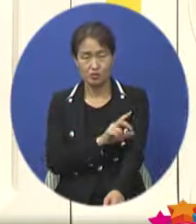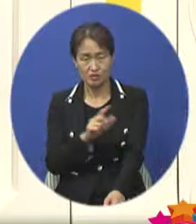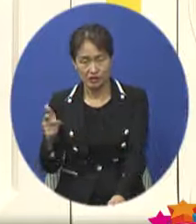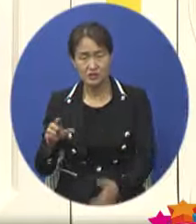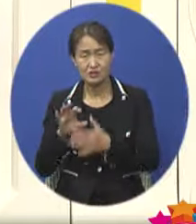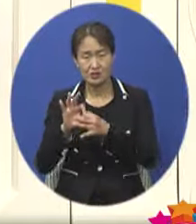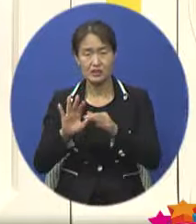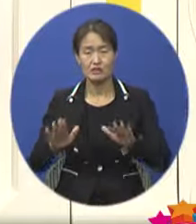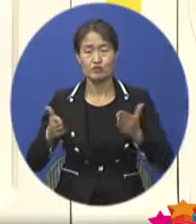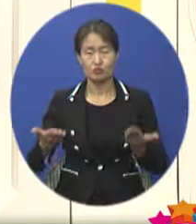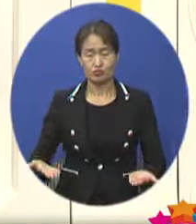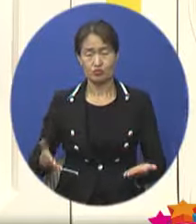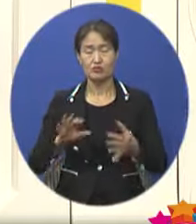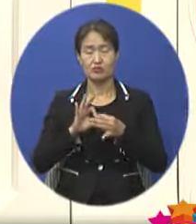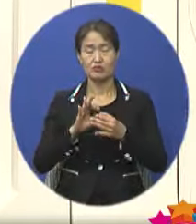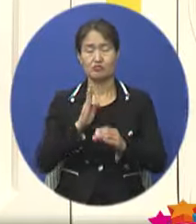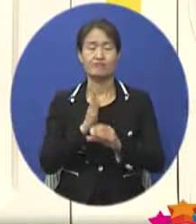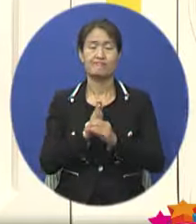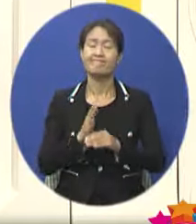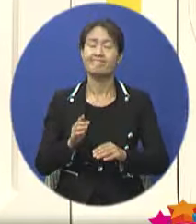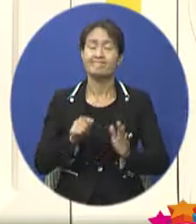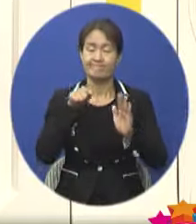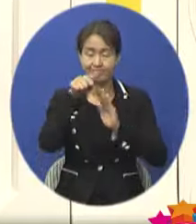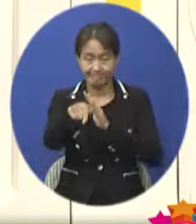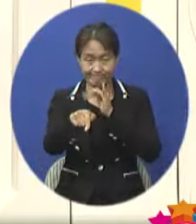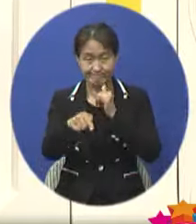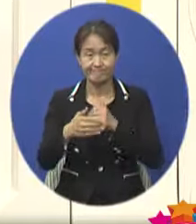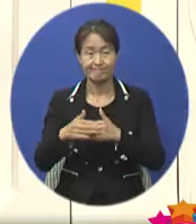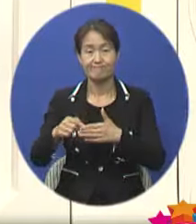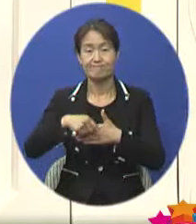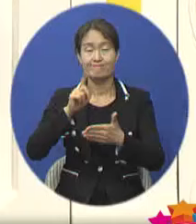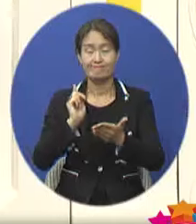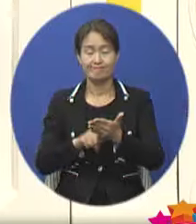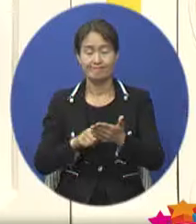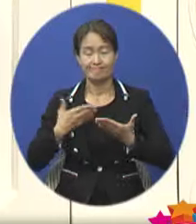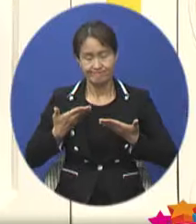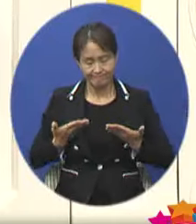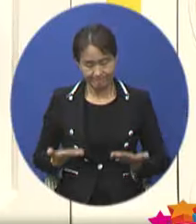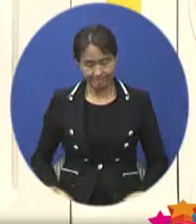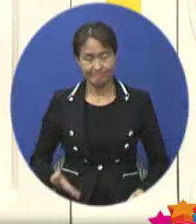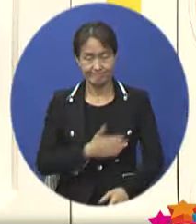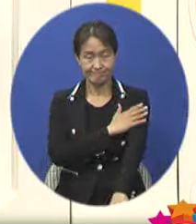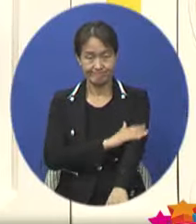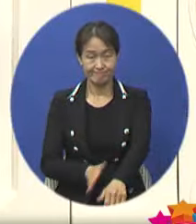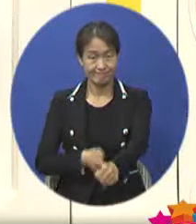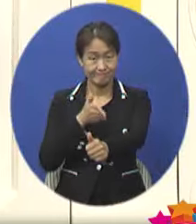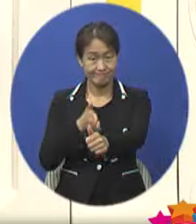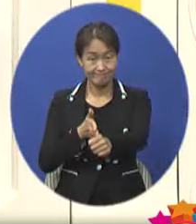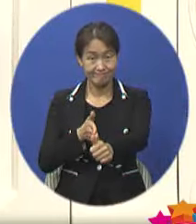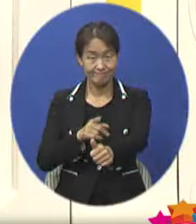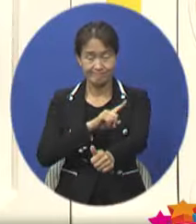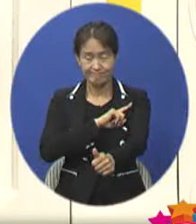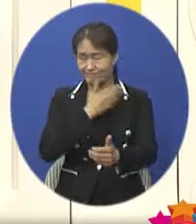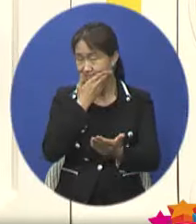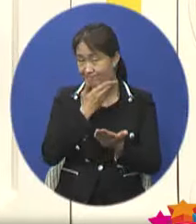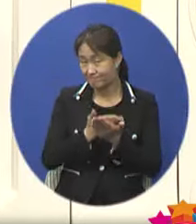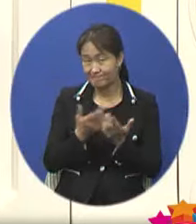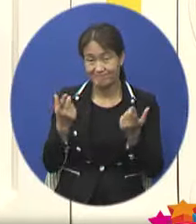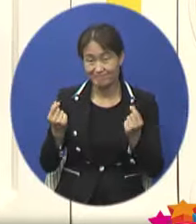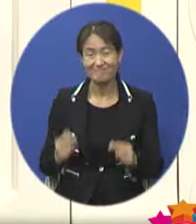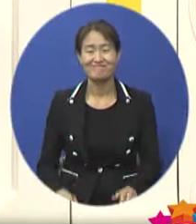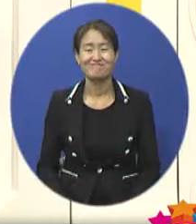거기 요양 중이시네. 예, 가셨으니까 예. 이제 마음을 예. 이렇게 예. 편안하게 하시고 건강을 예. 회복하시는 게 1번이겠네요. 예. 예.